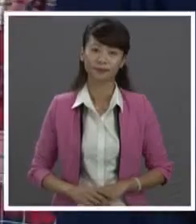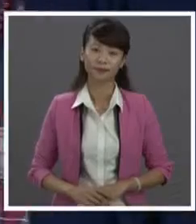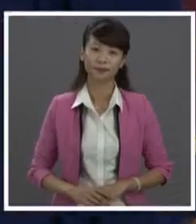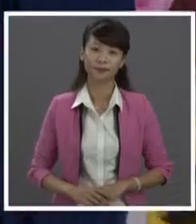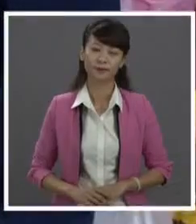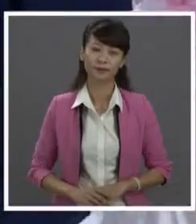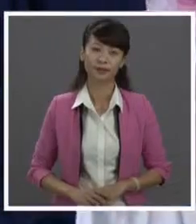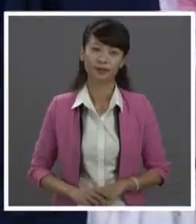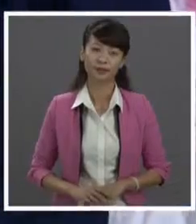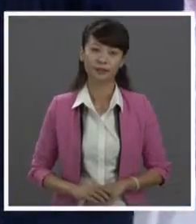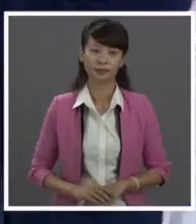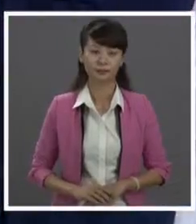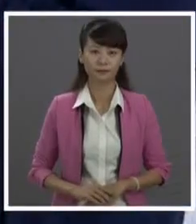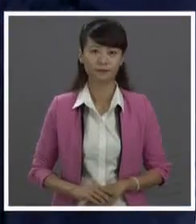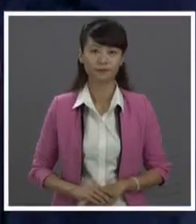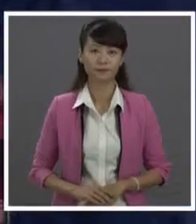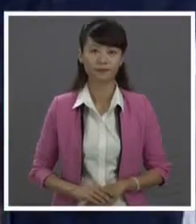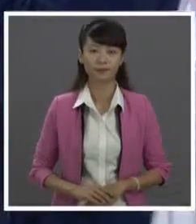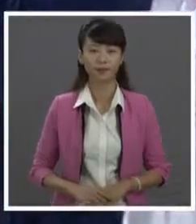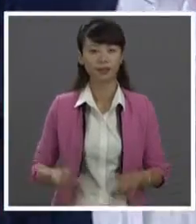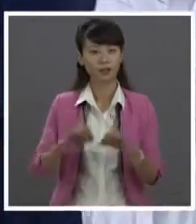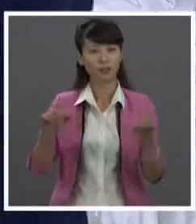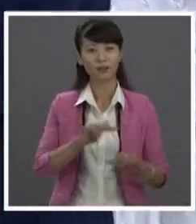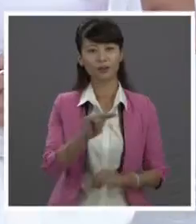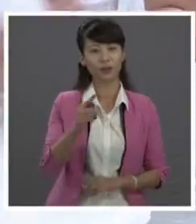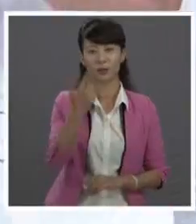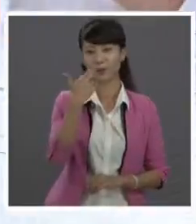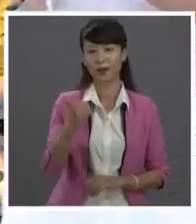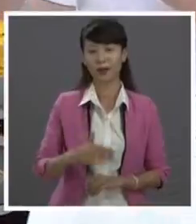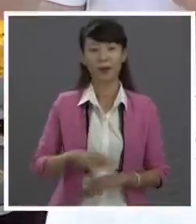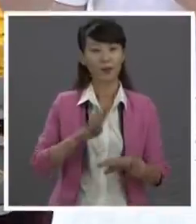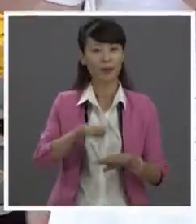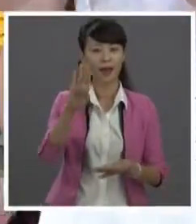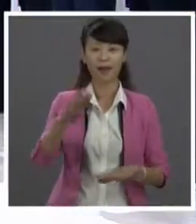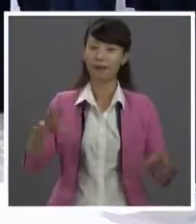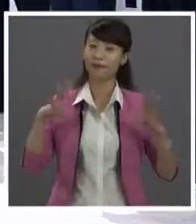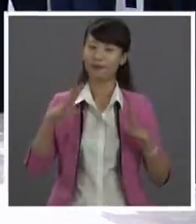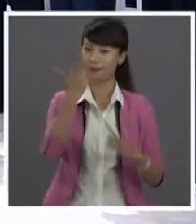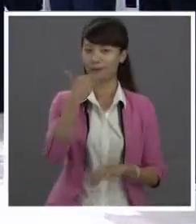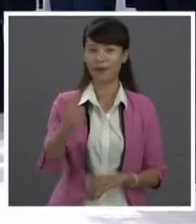你怎么说你的小名了？ 他是说这个城市很美， 叫白富美。 对。